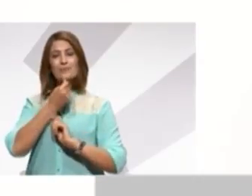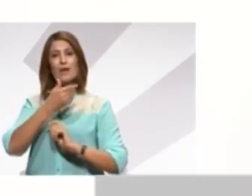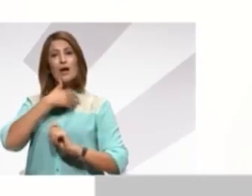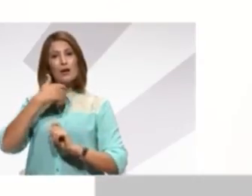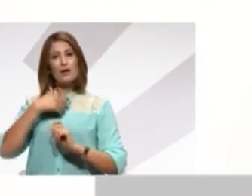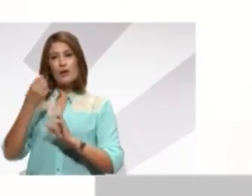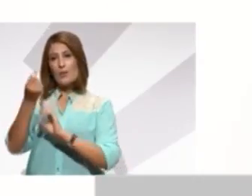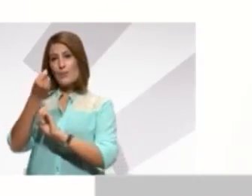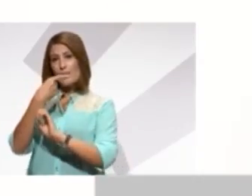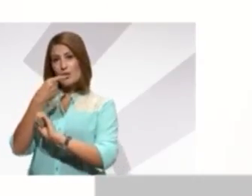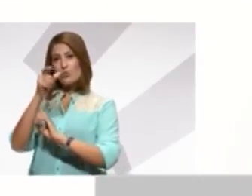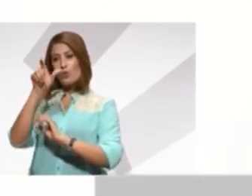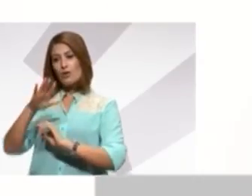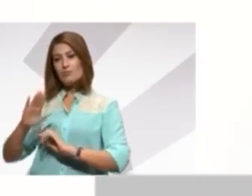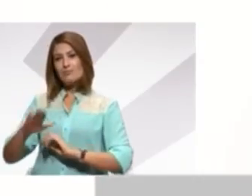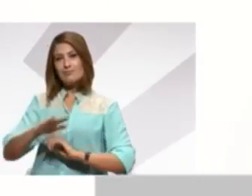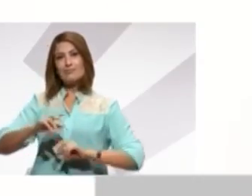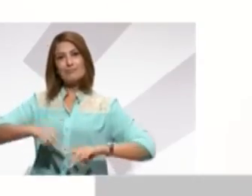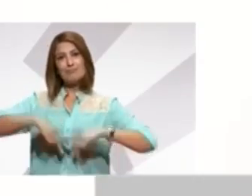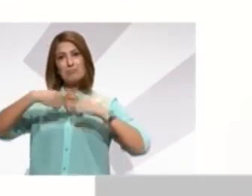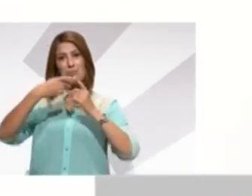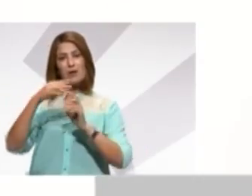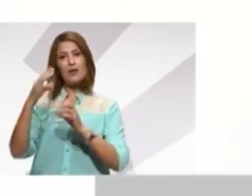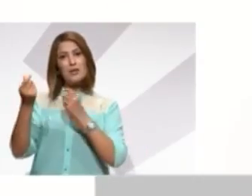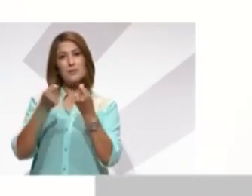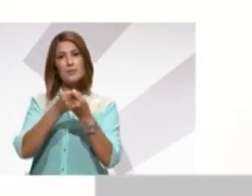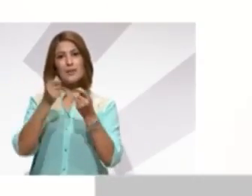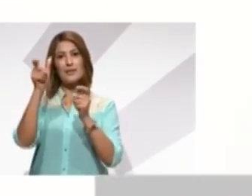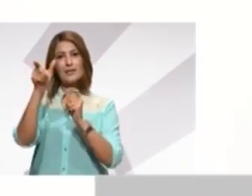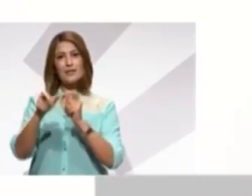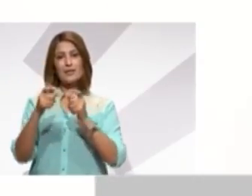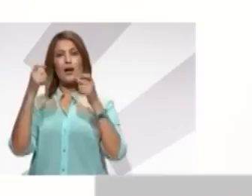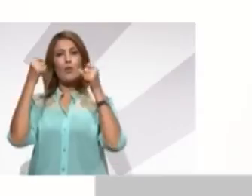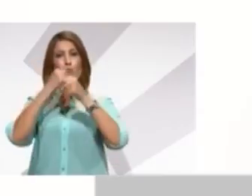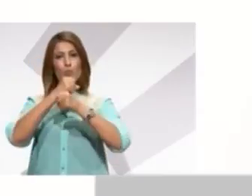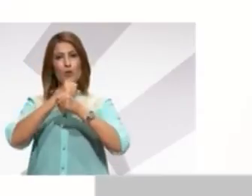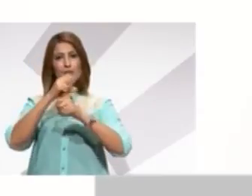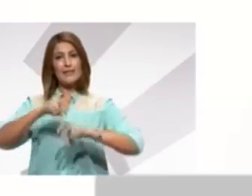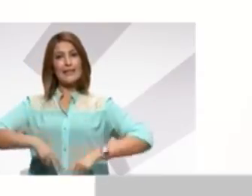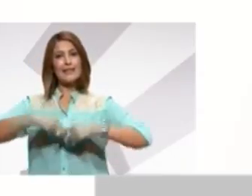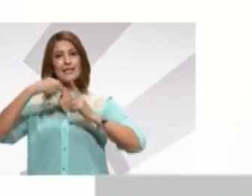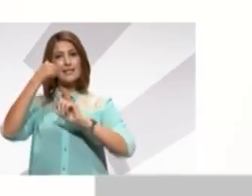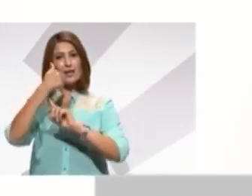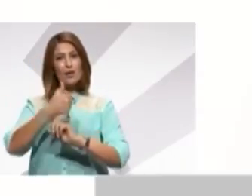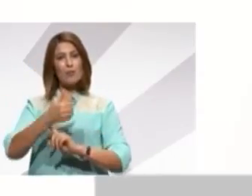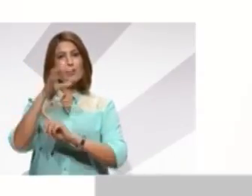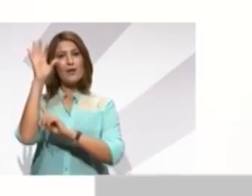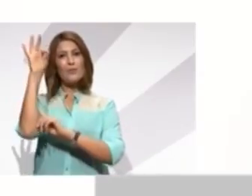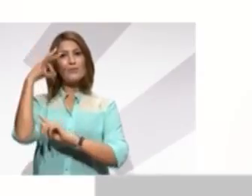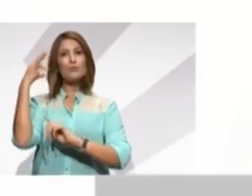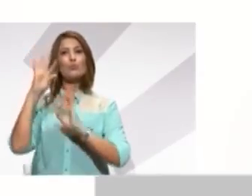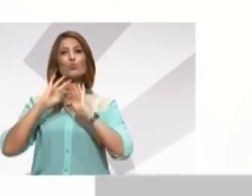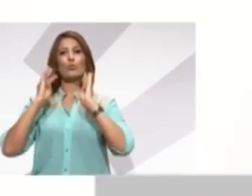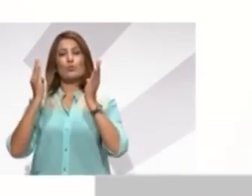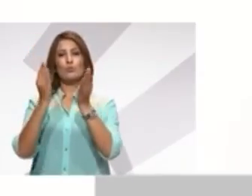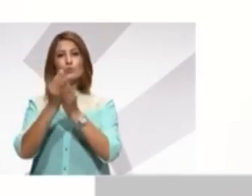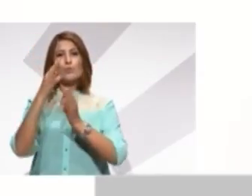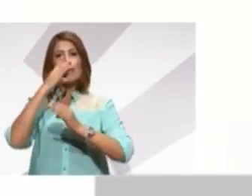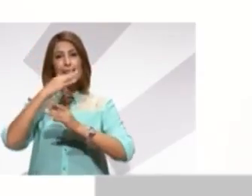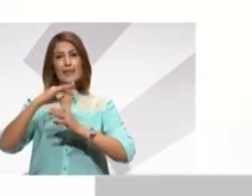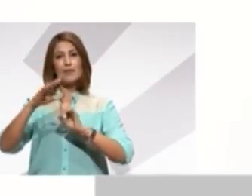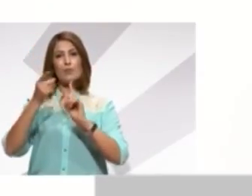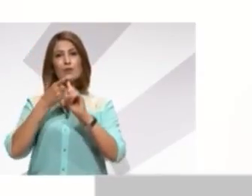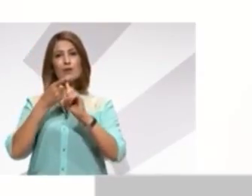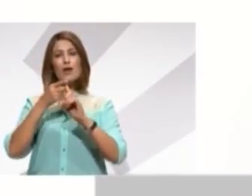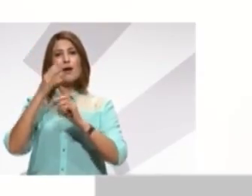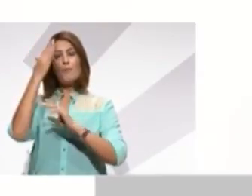التربيه الموارد البشريه والماديه مؤسساتنا العموميه نعيش القضيه في بلادي نقبل من الولايات الكبيره في الجمهوريه يجب